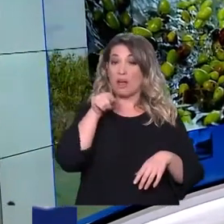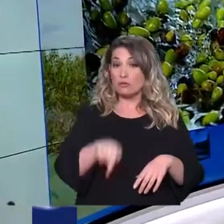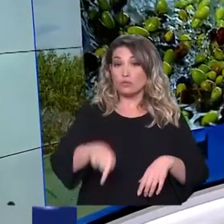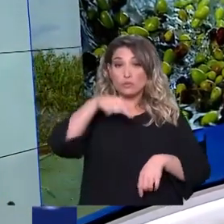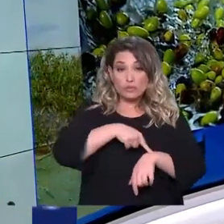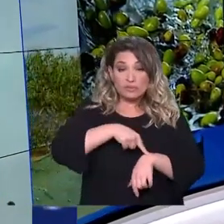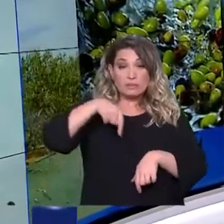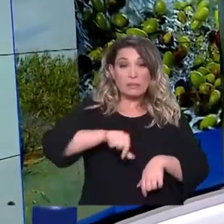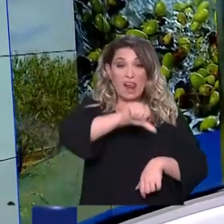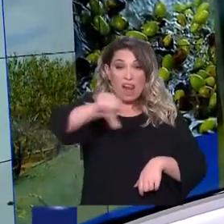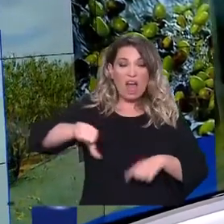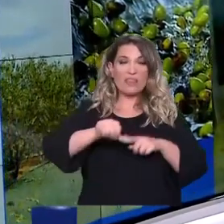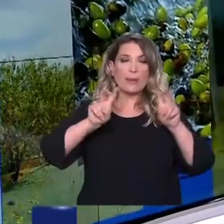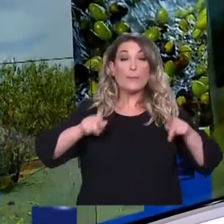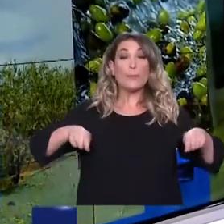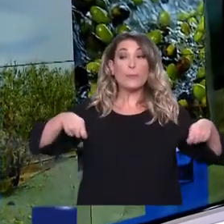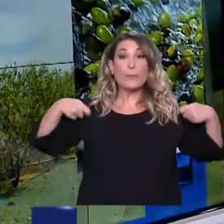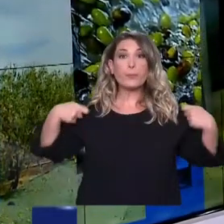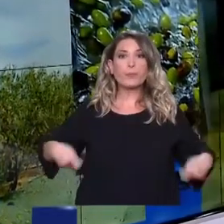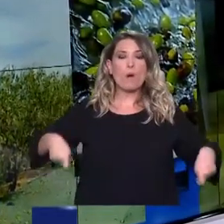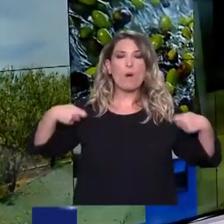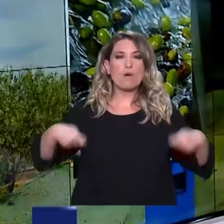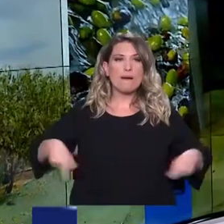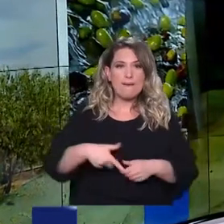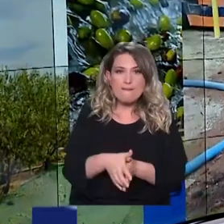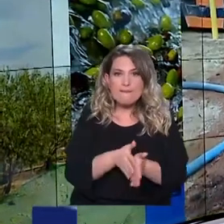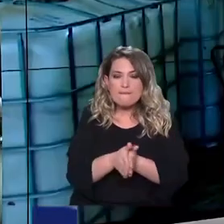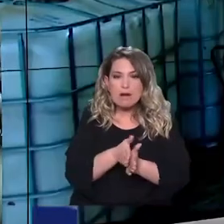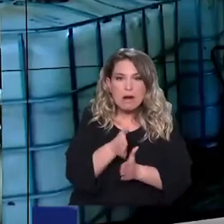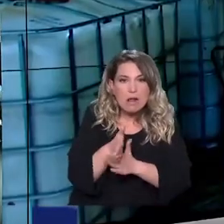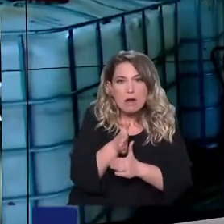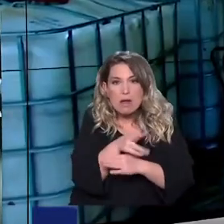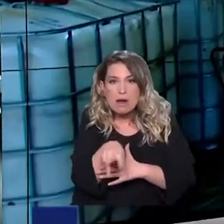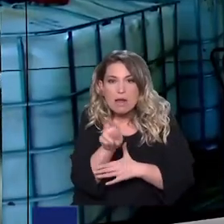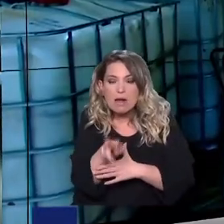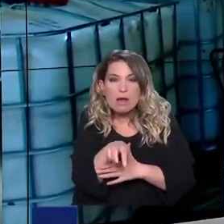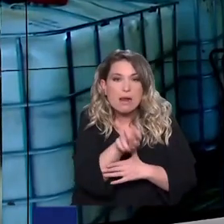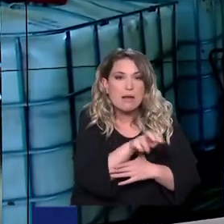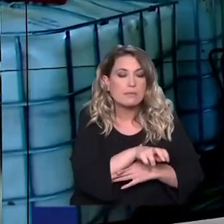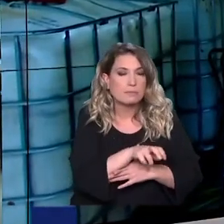πολυτελείας. Και πάρα πολύ ελκυστικό για τους κλέφτες. Θέμη μου, καλησπέρα.